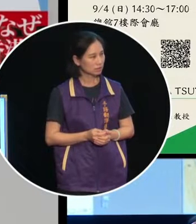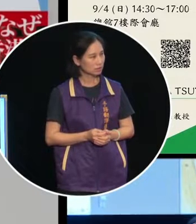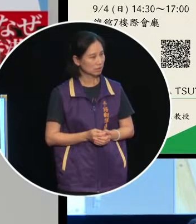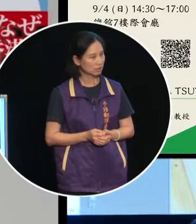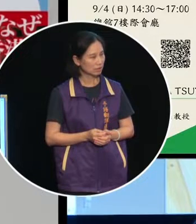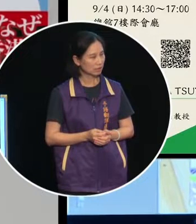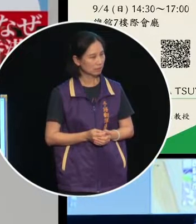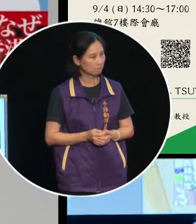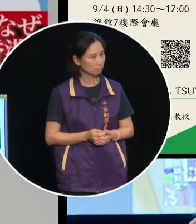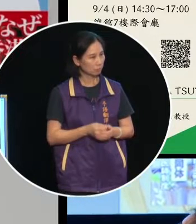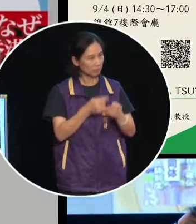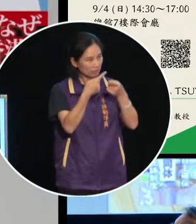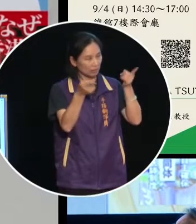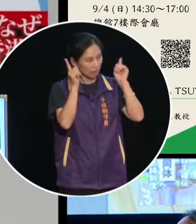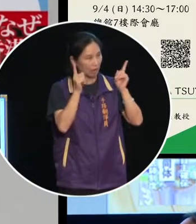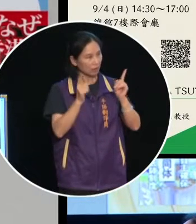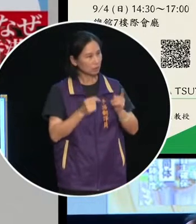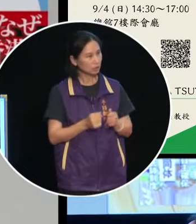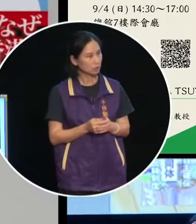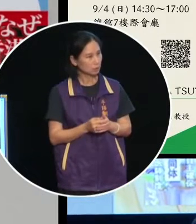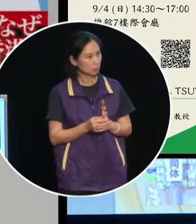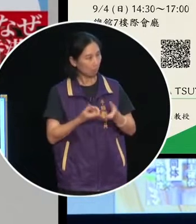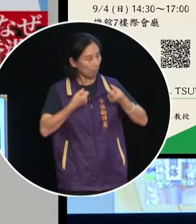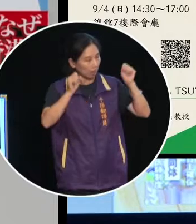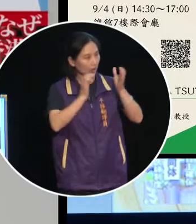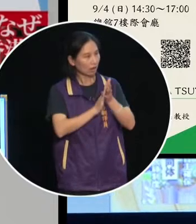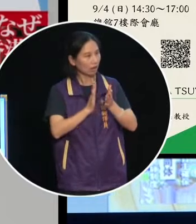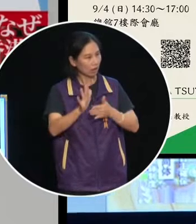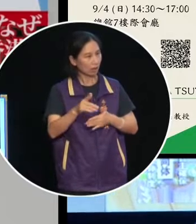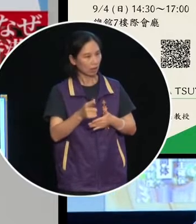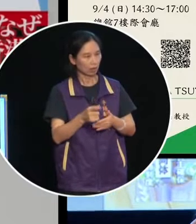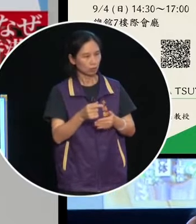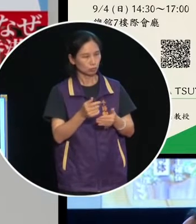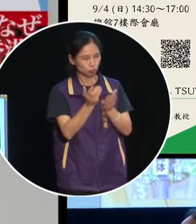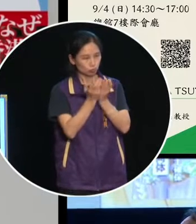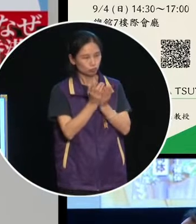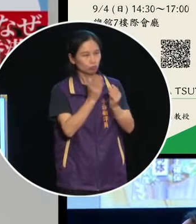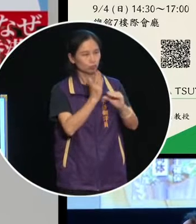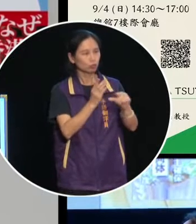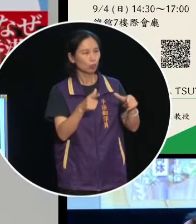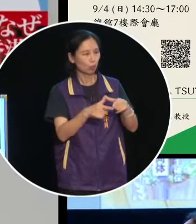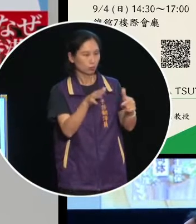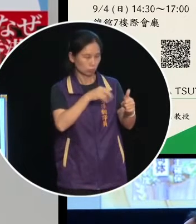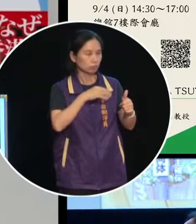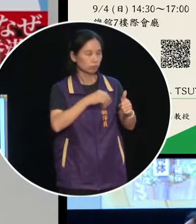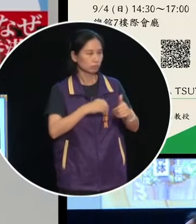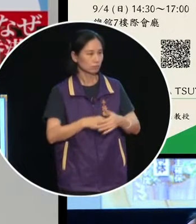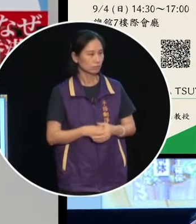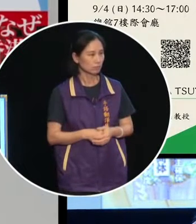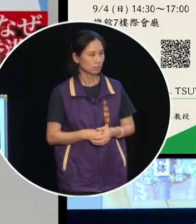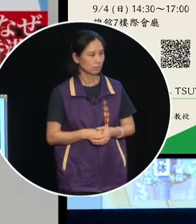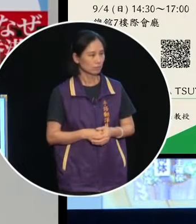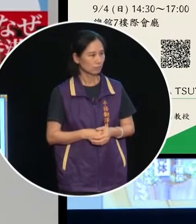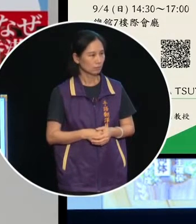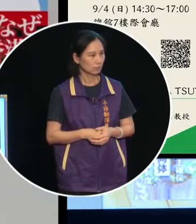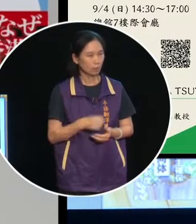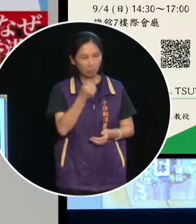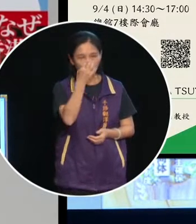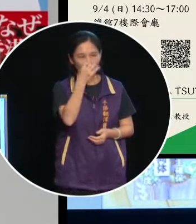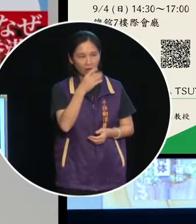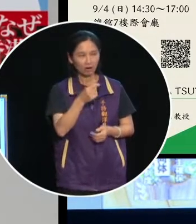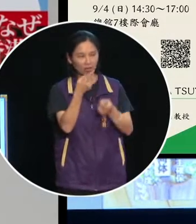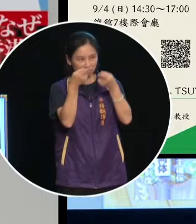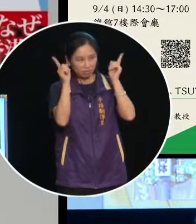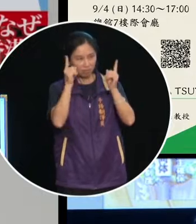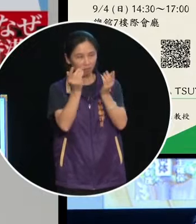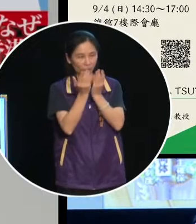然后大学新闻系毕业之后就想要念中文了，所以是台湾师范大学，又到香港中文大